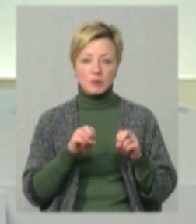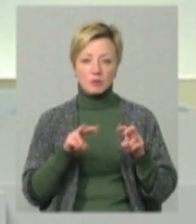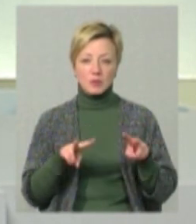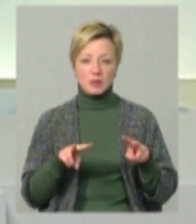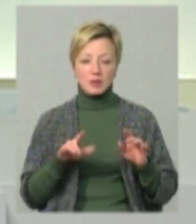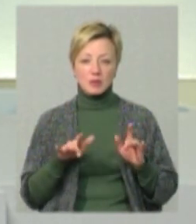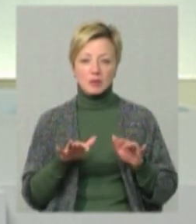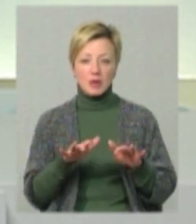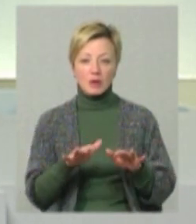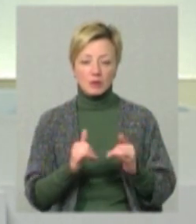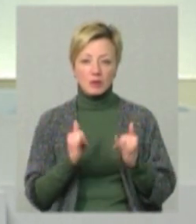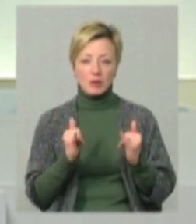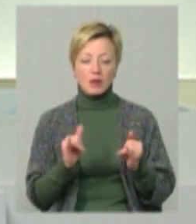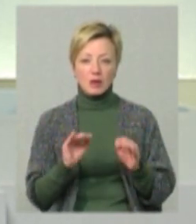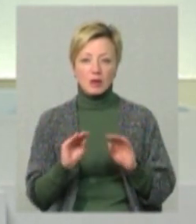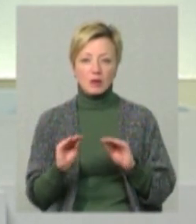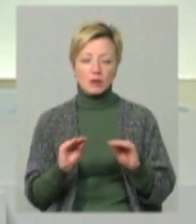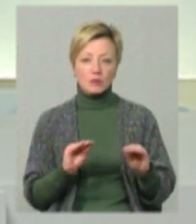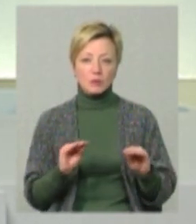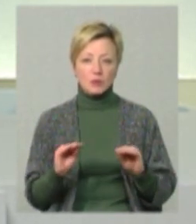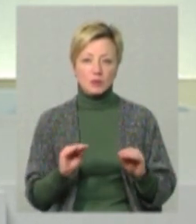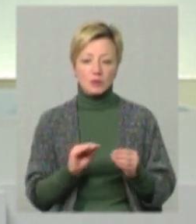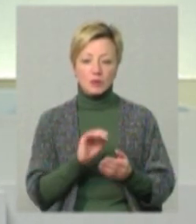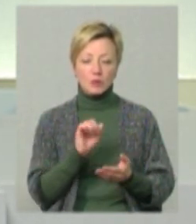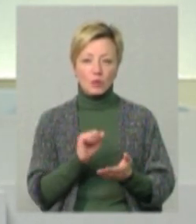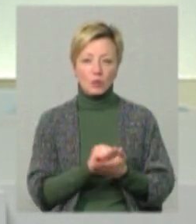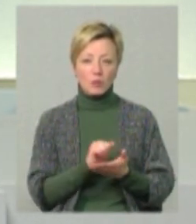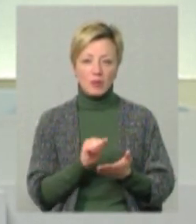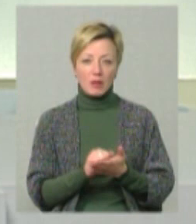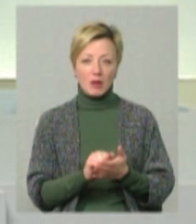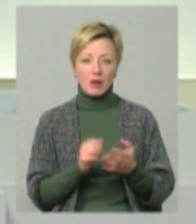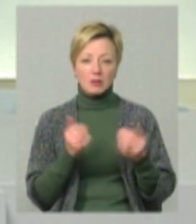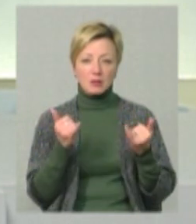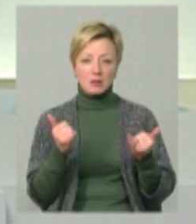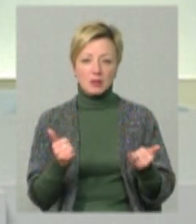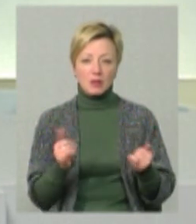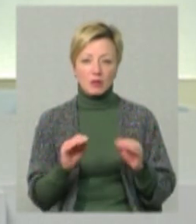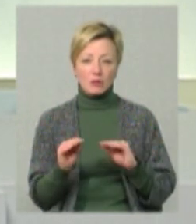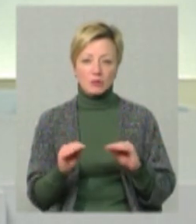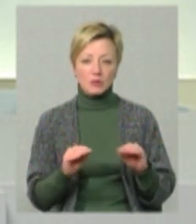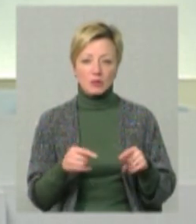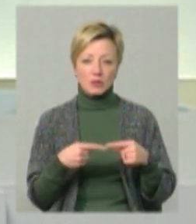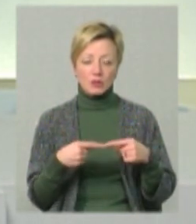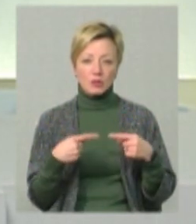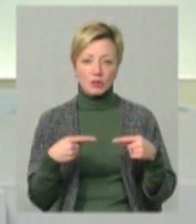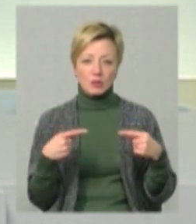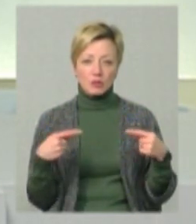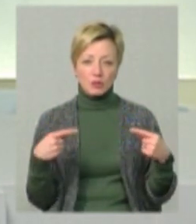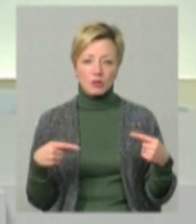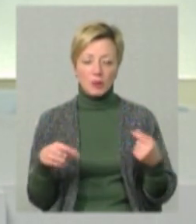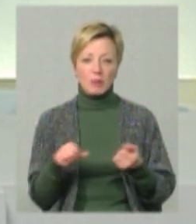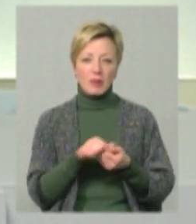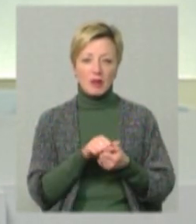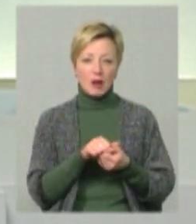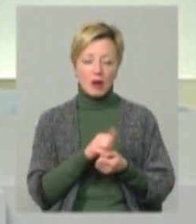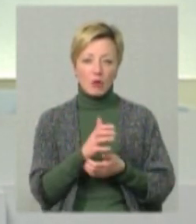спеціальні заходи для розміщення документації, для розміщення іншого